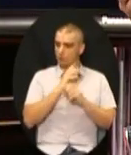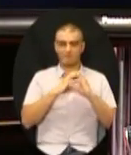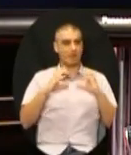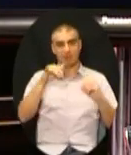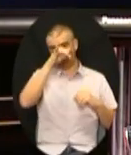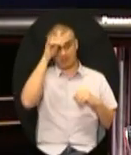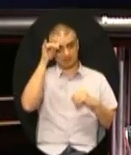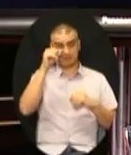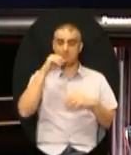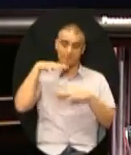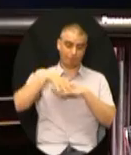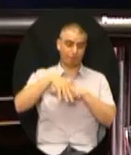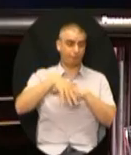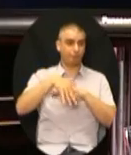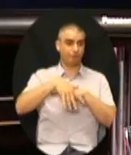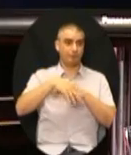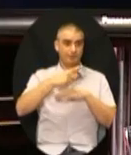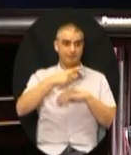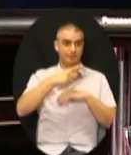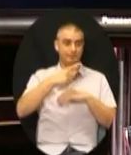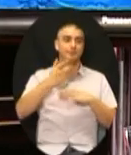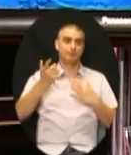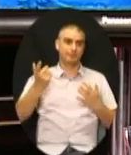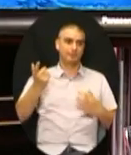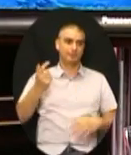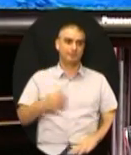לאורך הקיץ, את המדרונות, את ההתקדמות של הקווים הקיים,